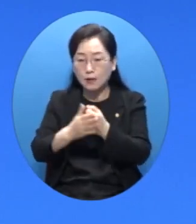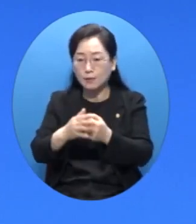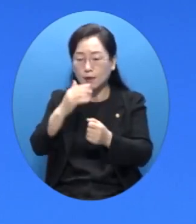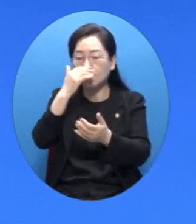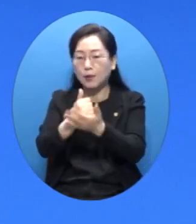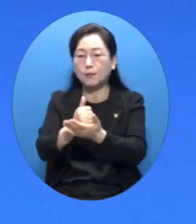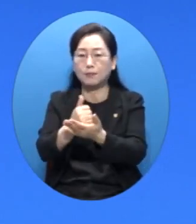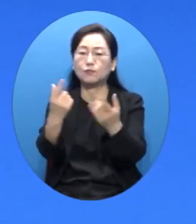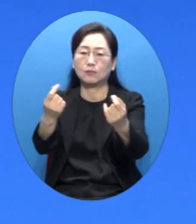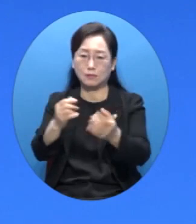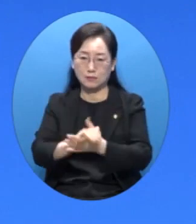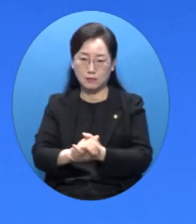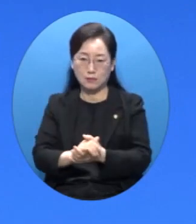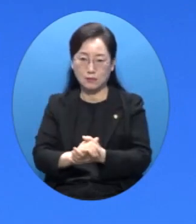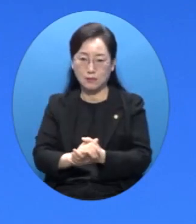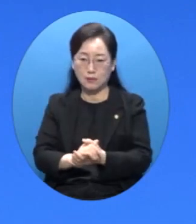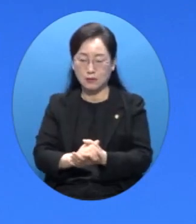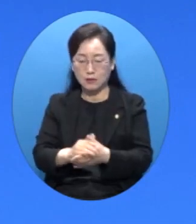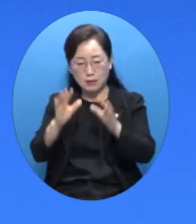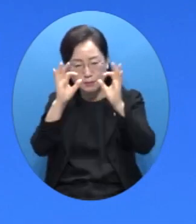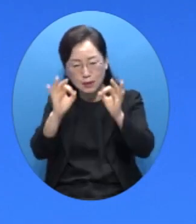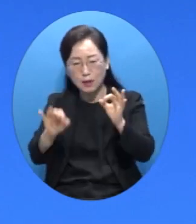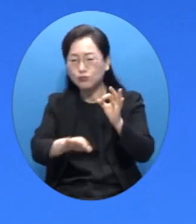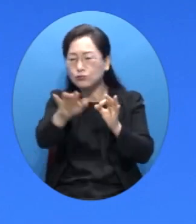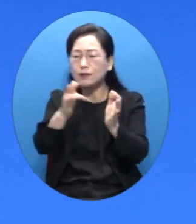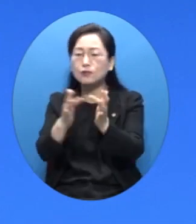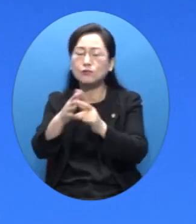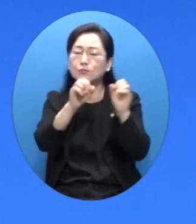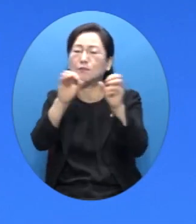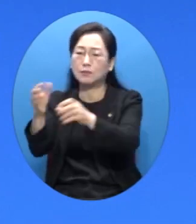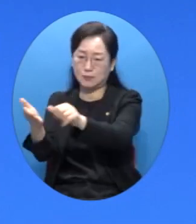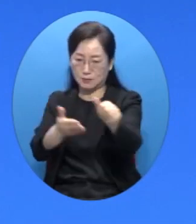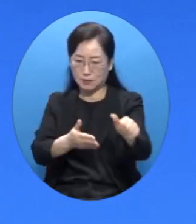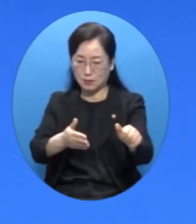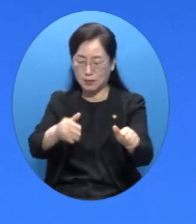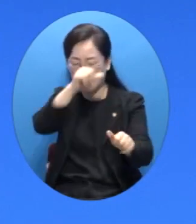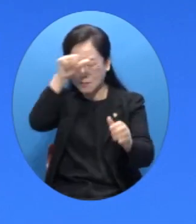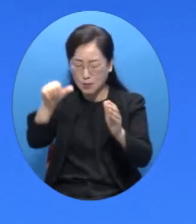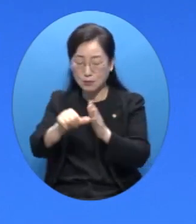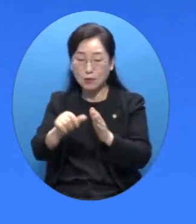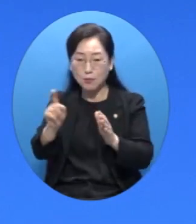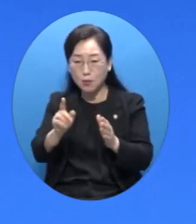행하게 된 것입니다. 우리가 그들의 예수님을 전해야 됩니다. 평생 과거의 실패,